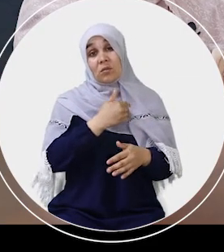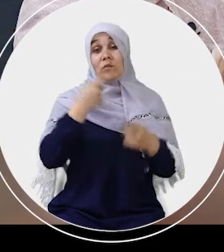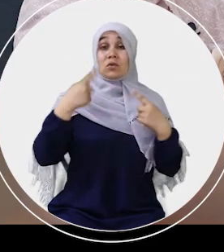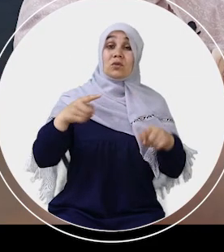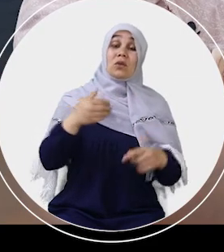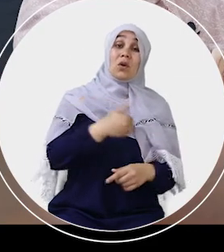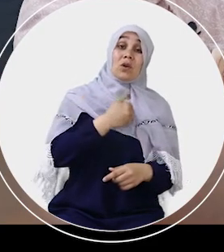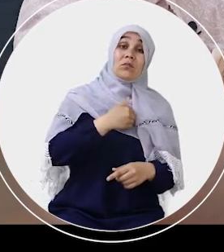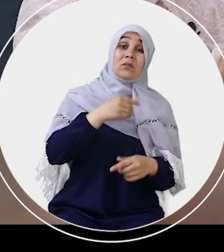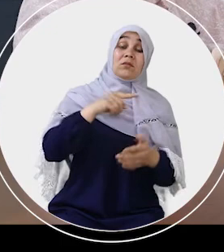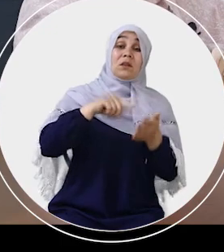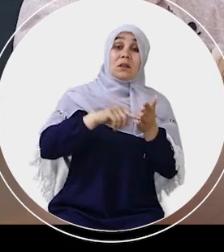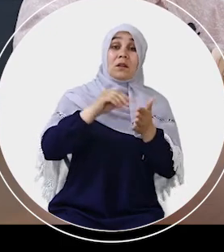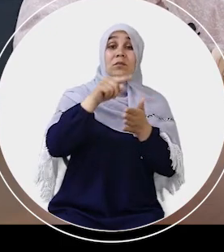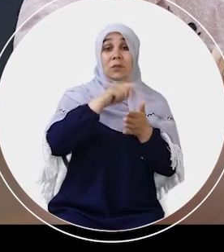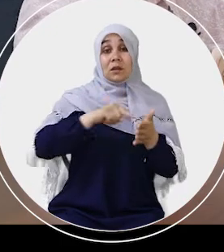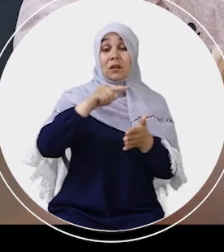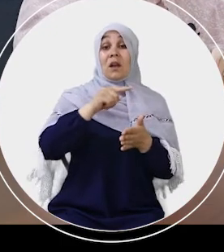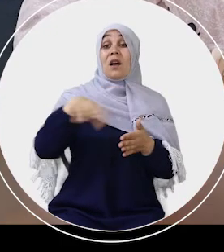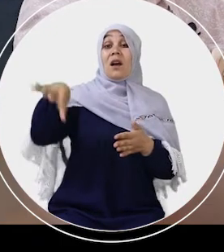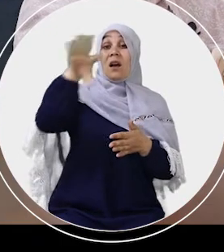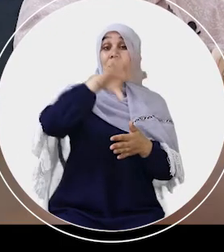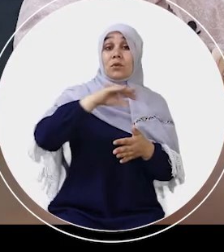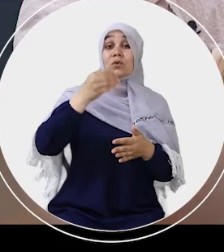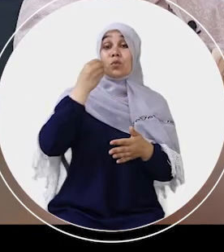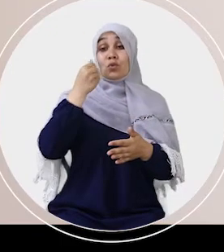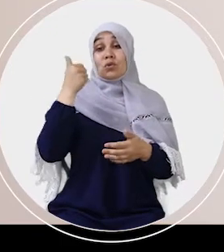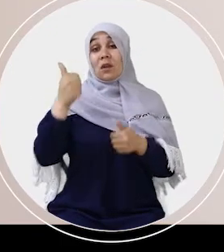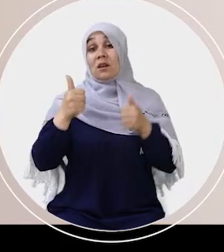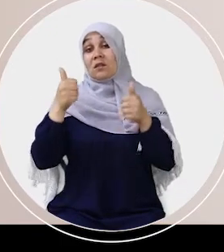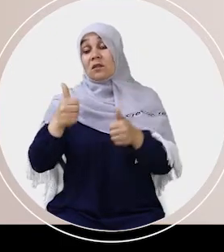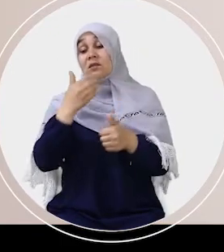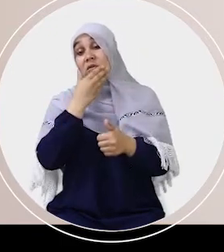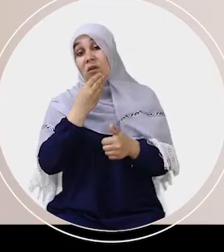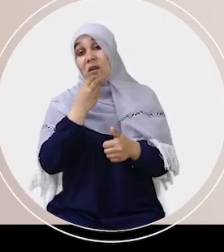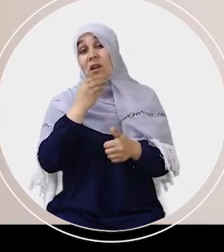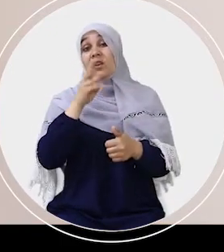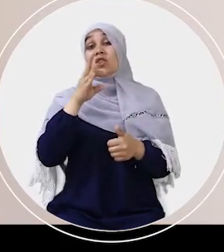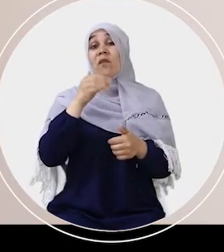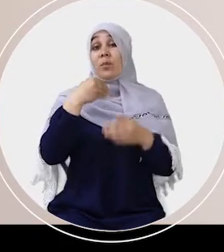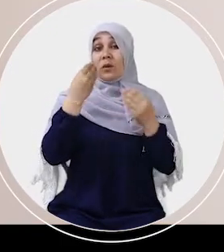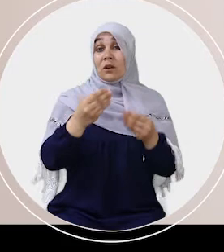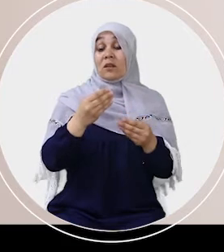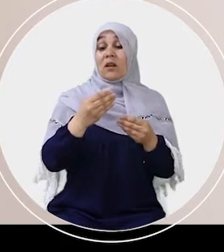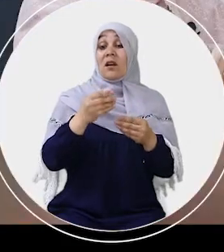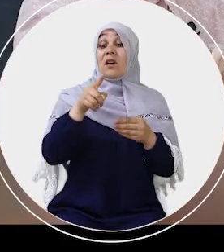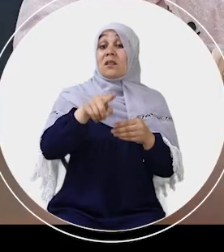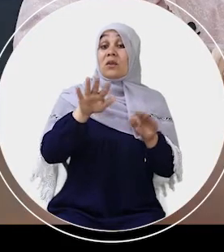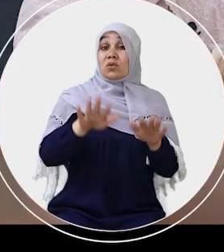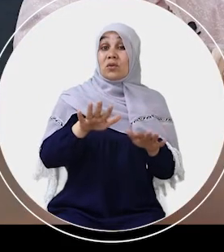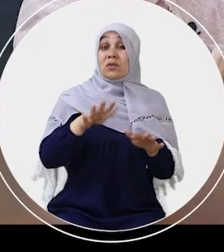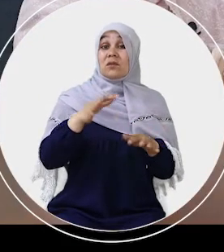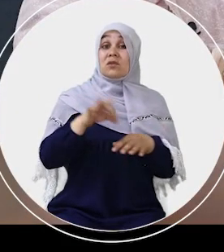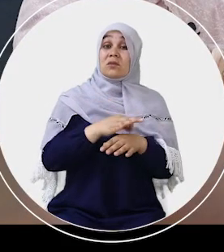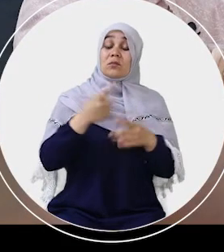bo'lishni istayman deb belgilagan. Vaholanki hammasi turmush o'rtog'ini maqtagan, chiroyli javoblar berilgan, lekin mana shu joyda hayotim